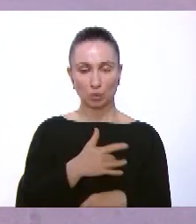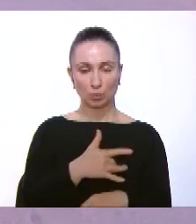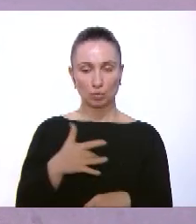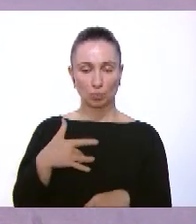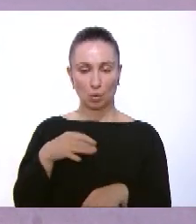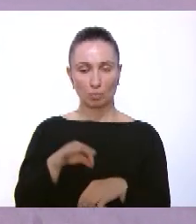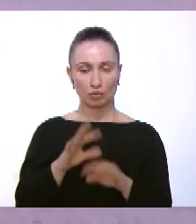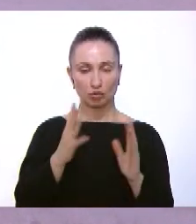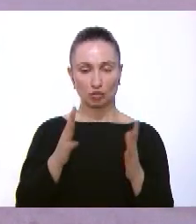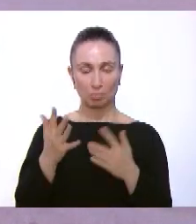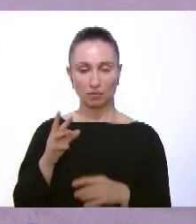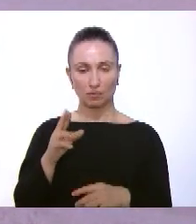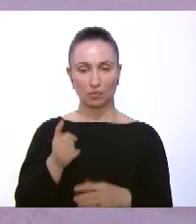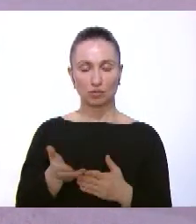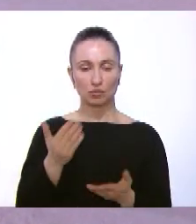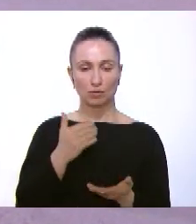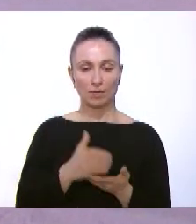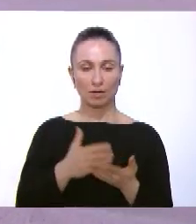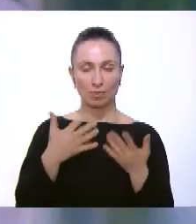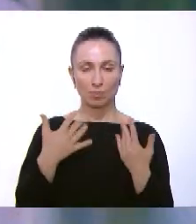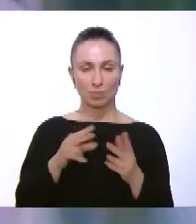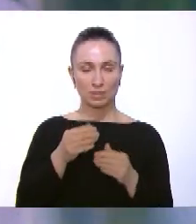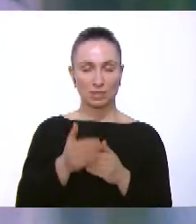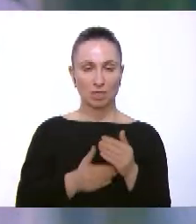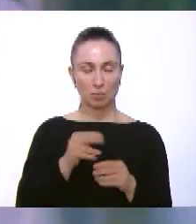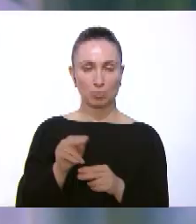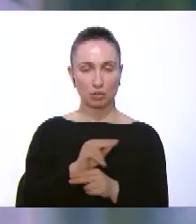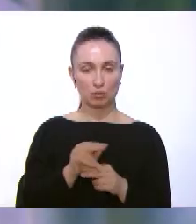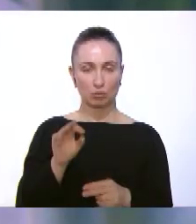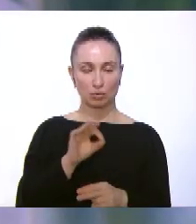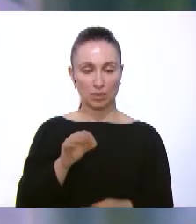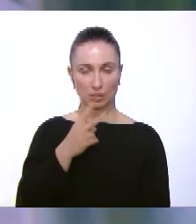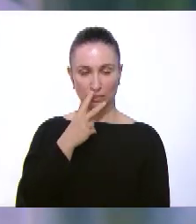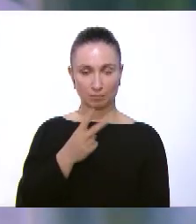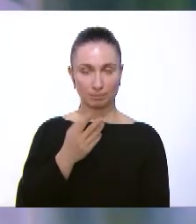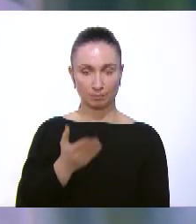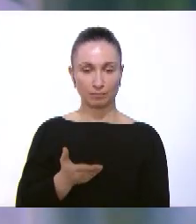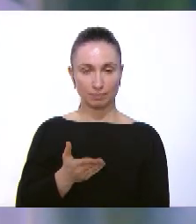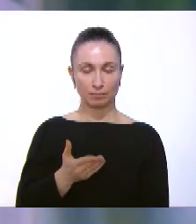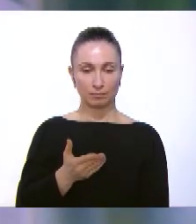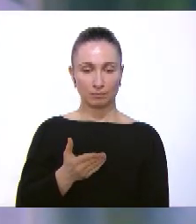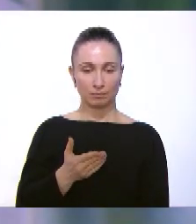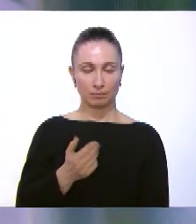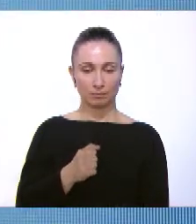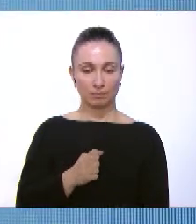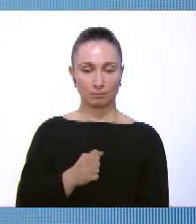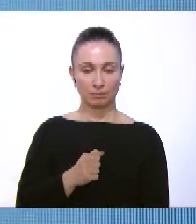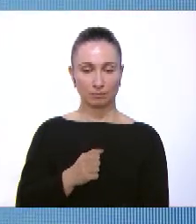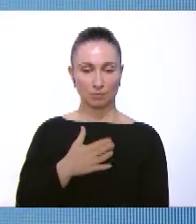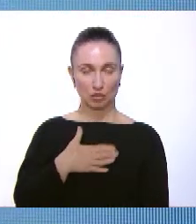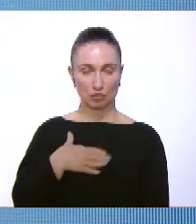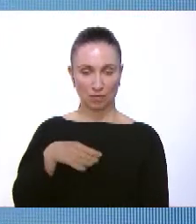ტუბერკულოზის შემთხვევებისა და შემდგომ უკვე წარმატებული მკურნალობის თვალსაზრისით.